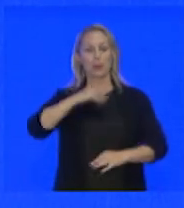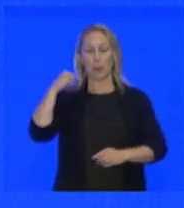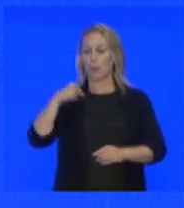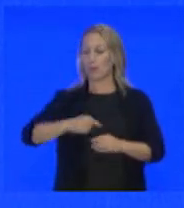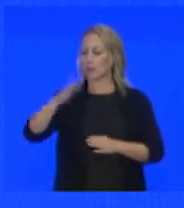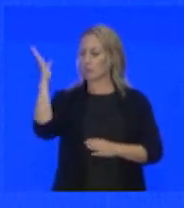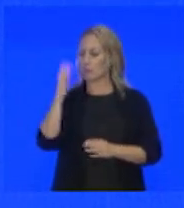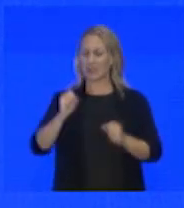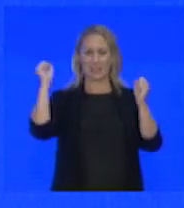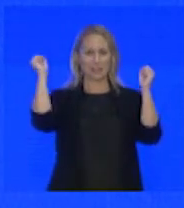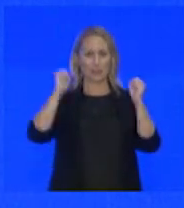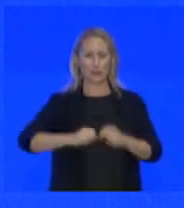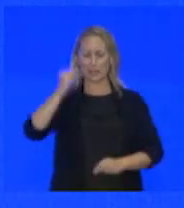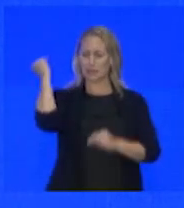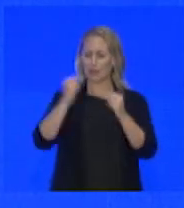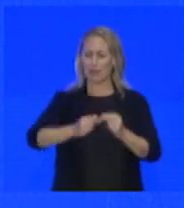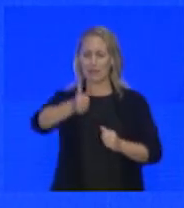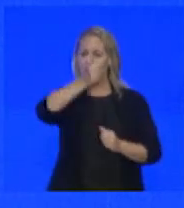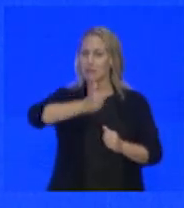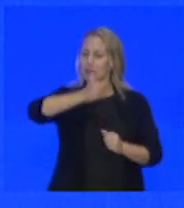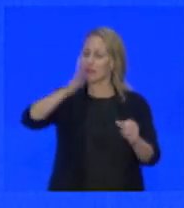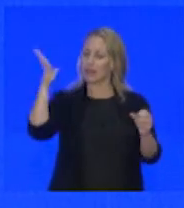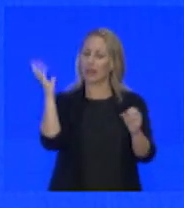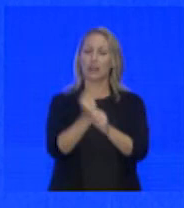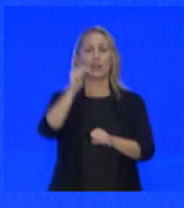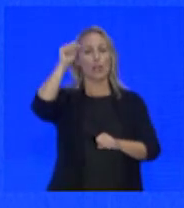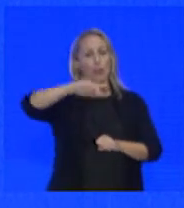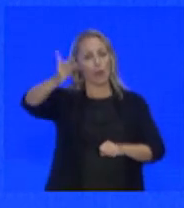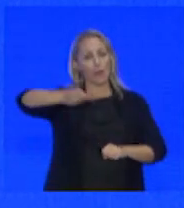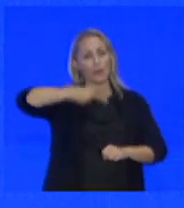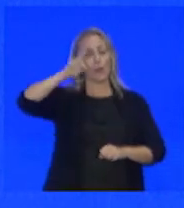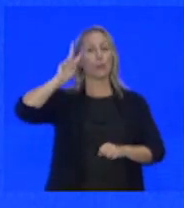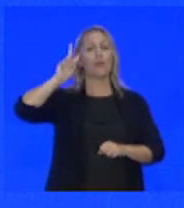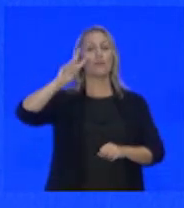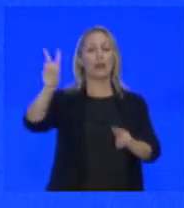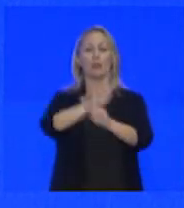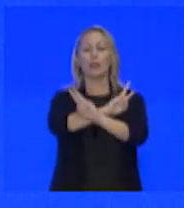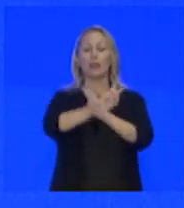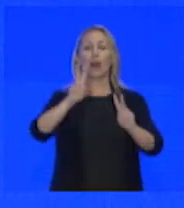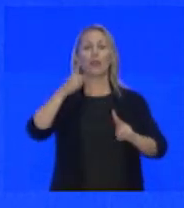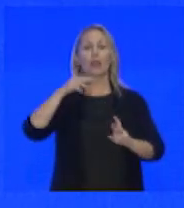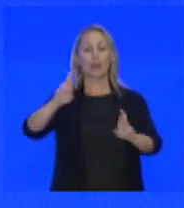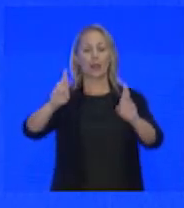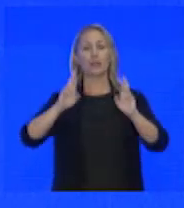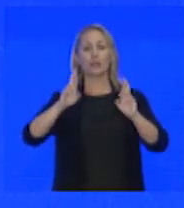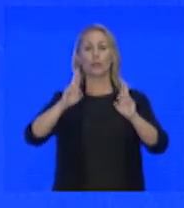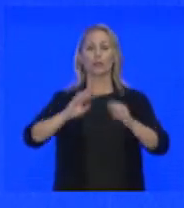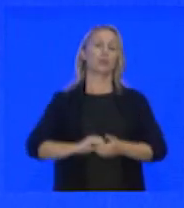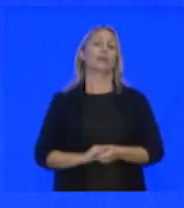δυσκολίες και που έχει σήμερα το δικαίωμα να ατενίζει το μέλλον του με αισιοδοξία. Και